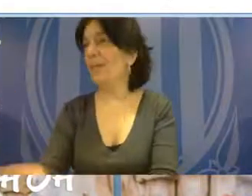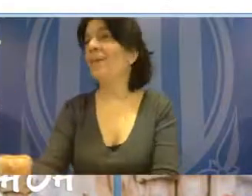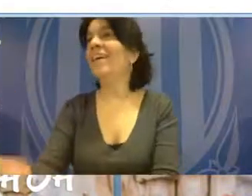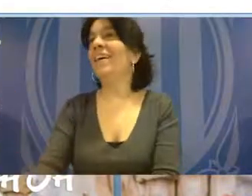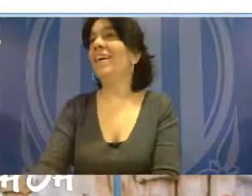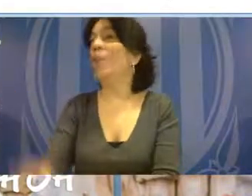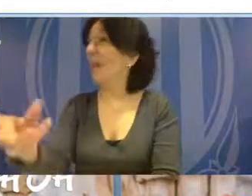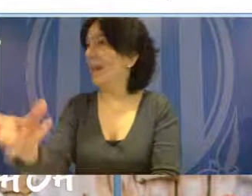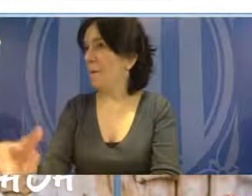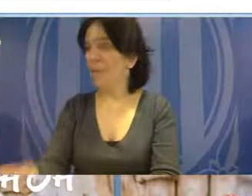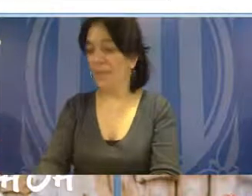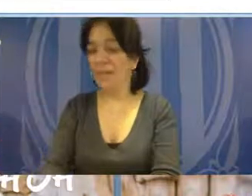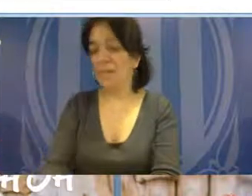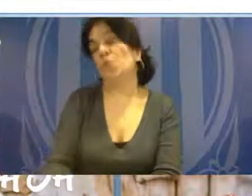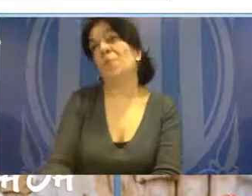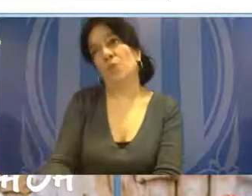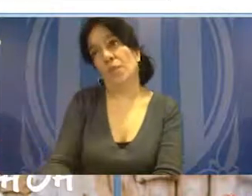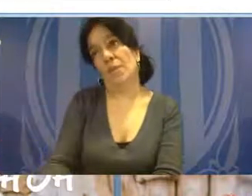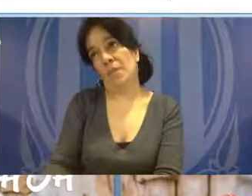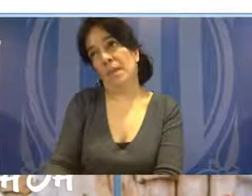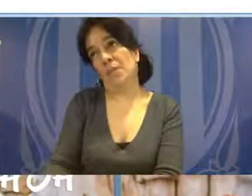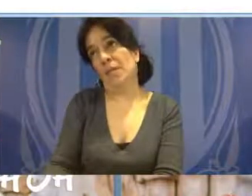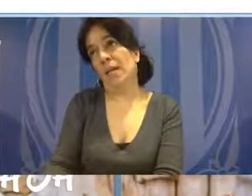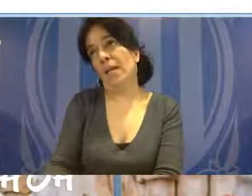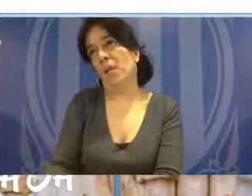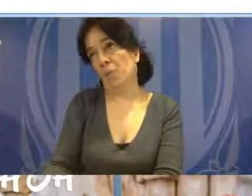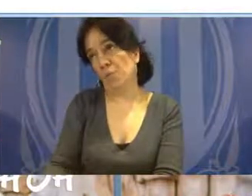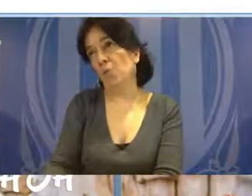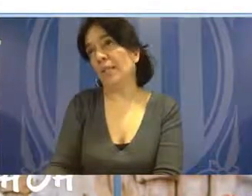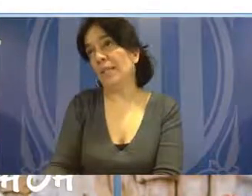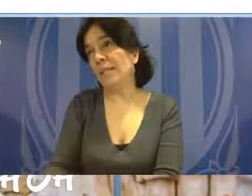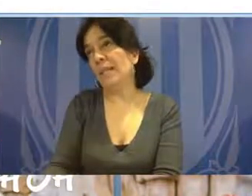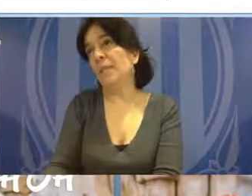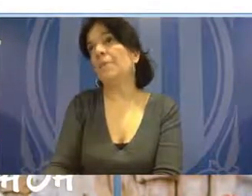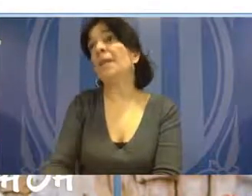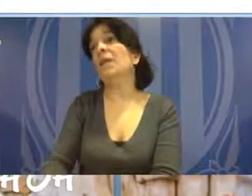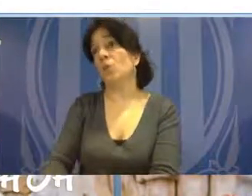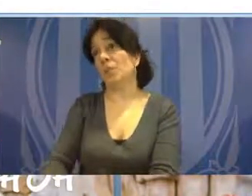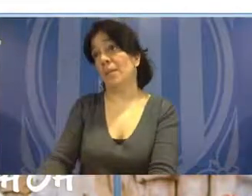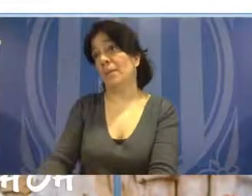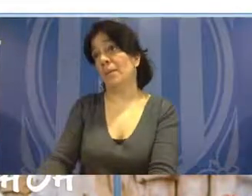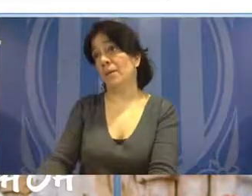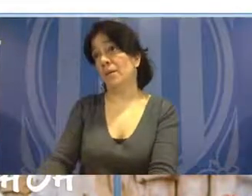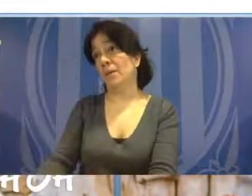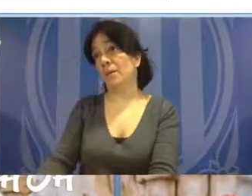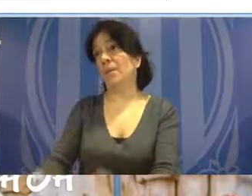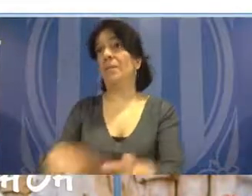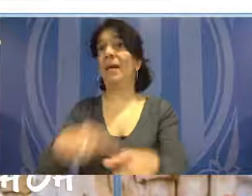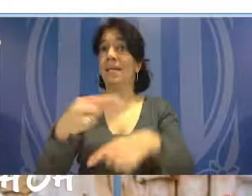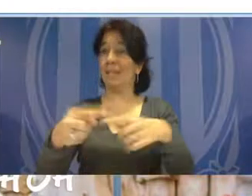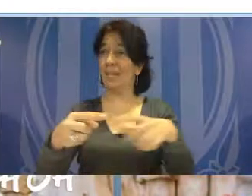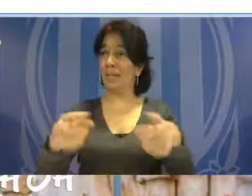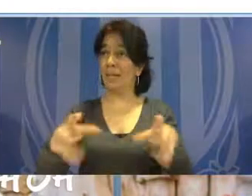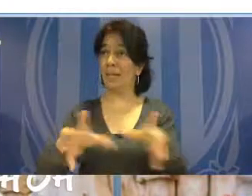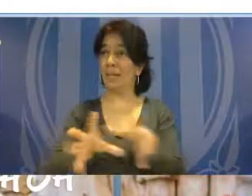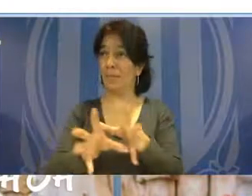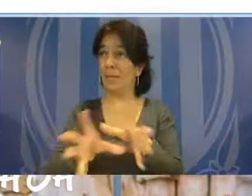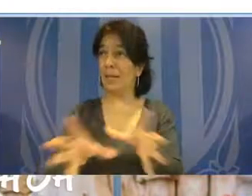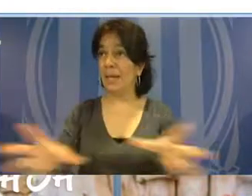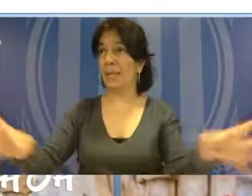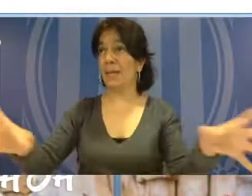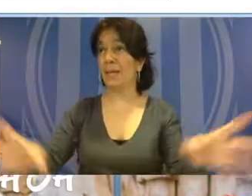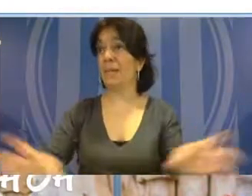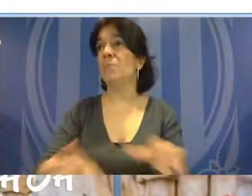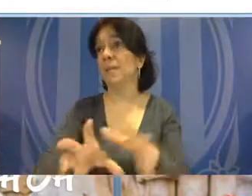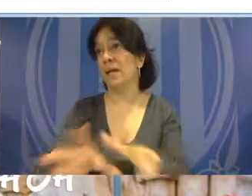ho sé, o l'Alt Empordà, llavors mencionem la zona a la que correspon, si té pàgina també, i Costa Brava. Sempre intentant també